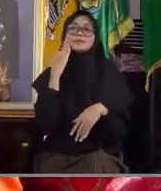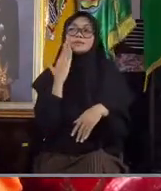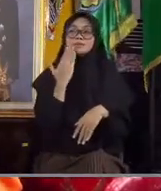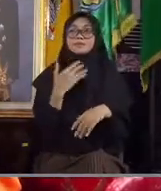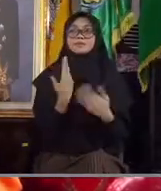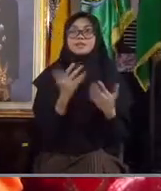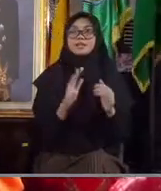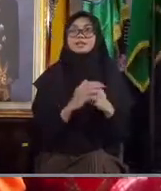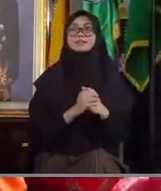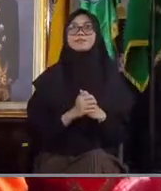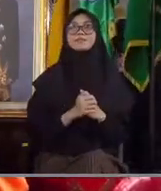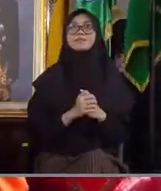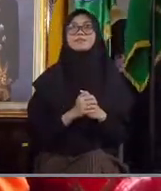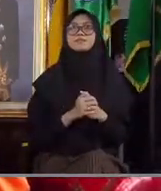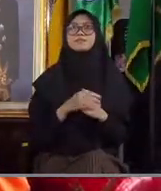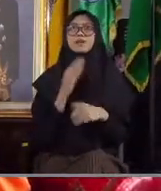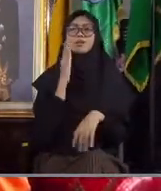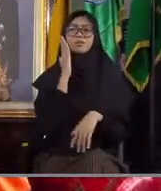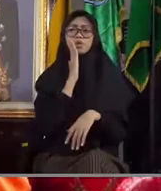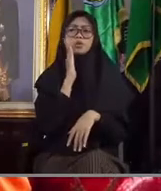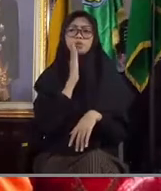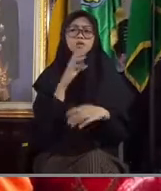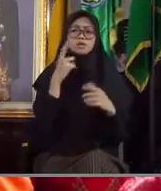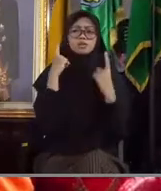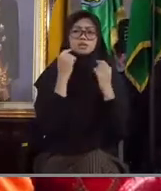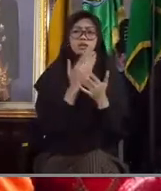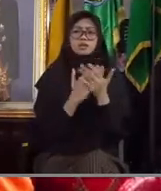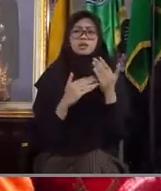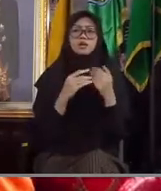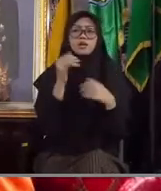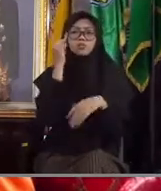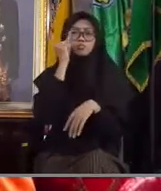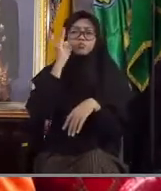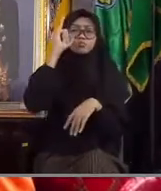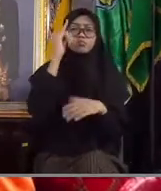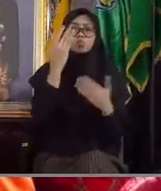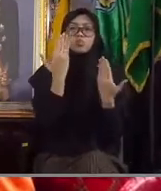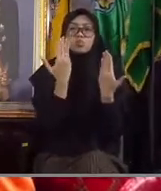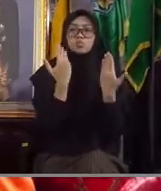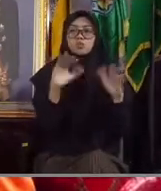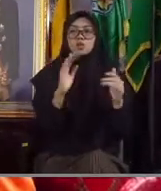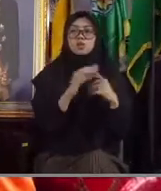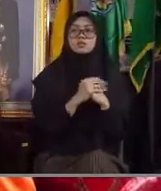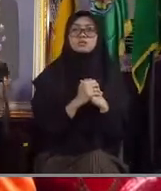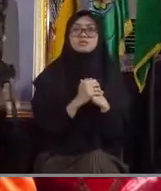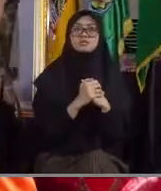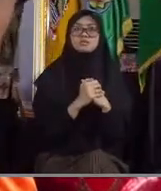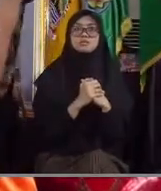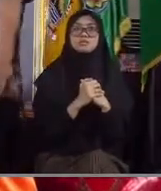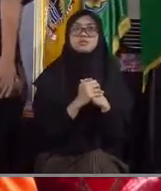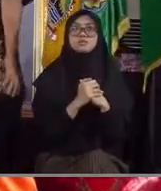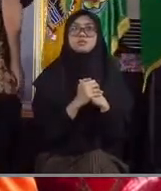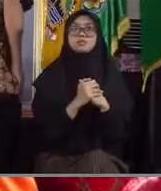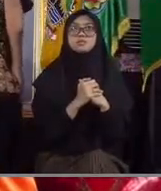apa-apa ya. Milenial Jawa Tengah sekarang makin kreatif Bapak. Oh, kalau tadi Mas Adin sudah